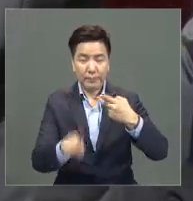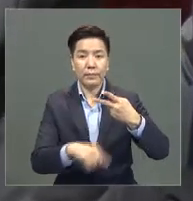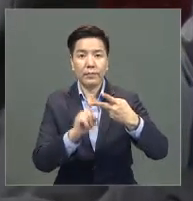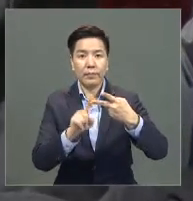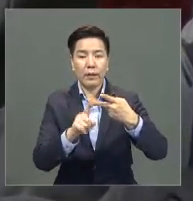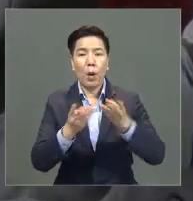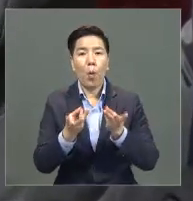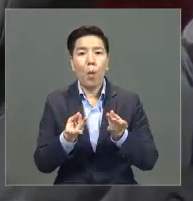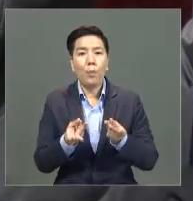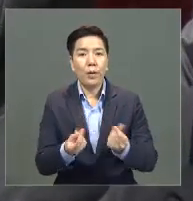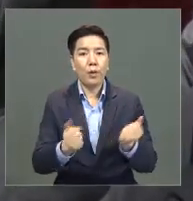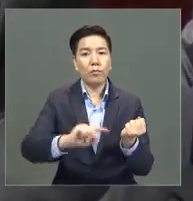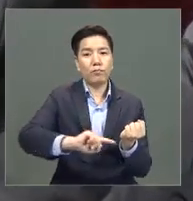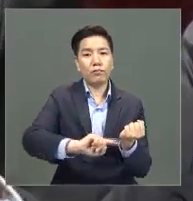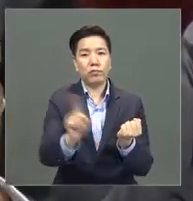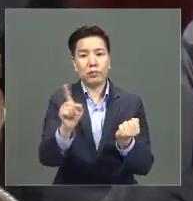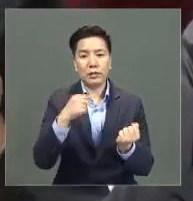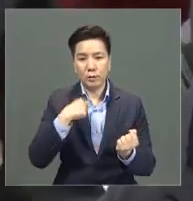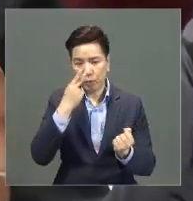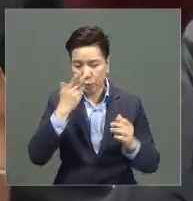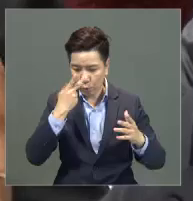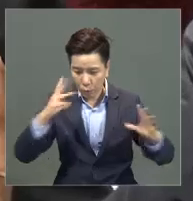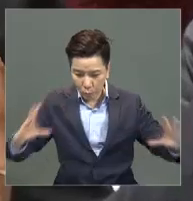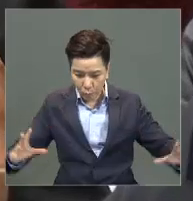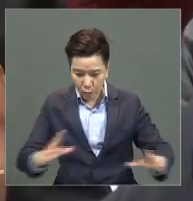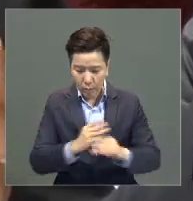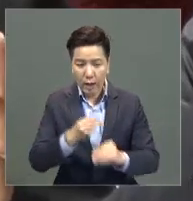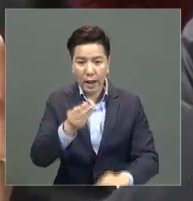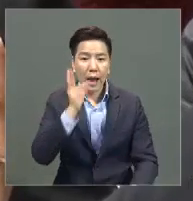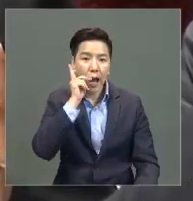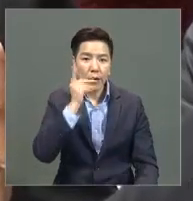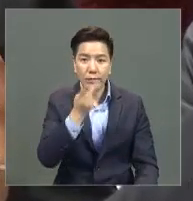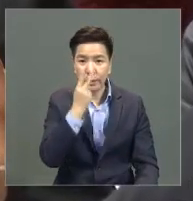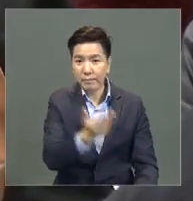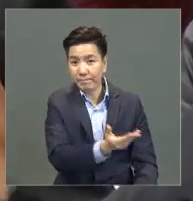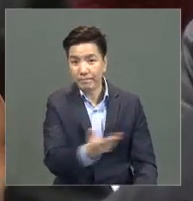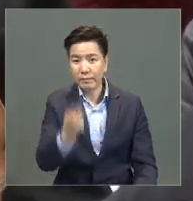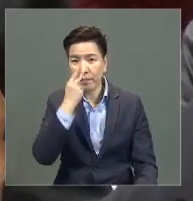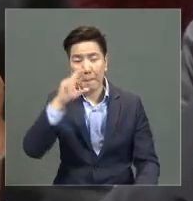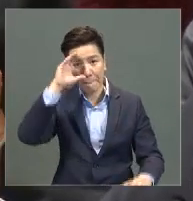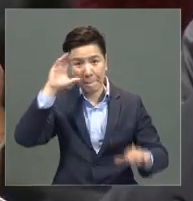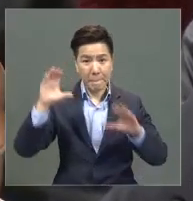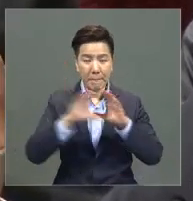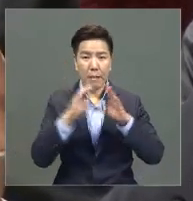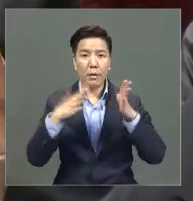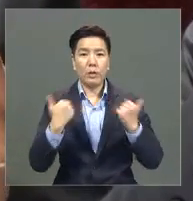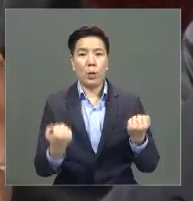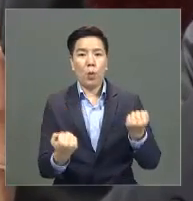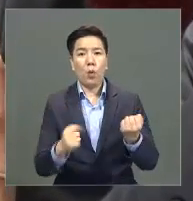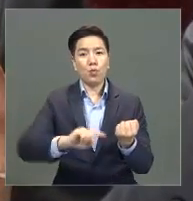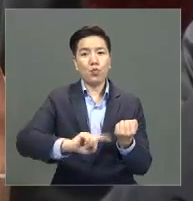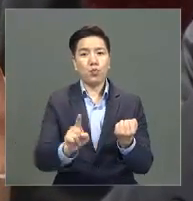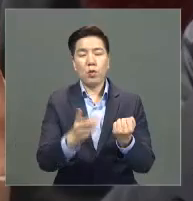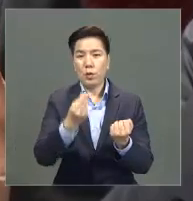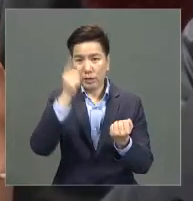เรื่องความเร็วผมไล่เรียงโดยภาพรวมให้ทางพี่น้องสื่อมวลชนเห็นภาพเมื่อสักครู่จะเห็นว่าความเร็วเดิมทีเดีย